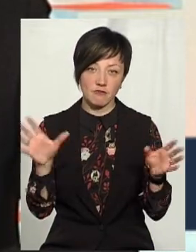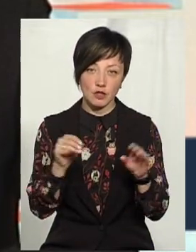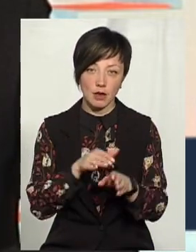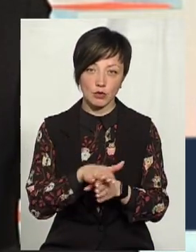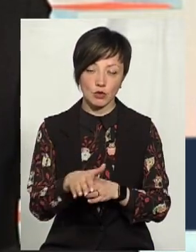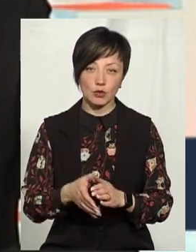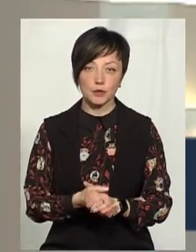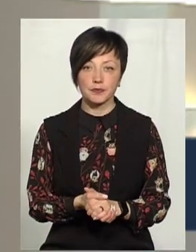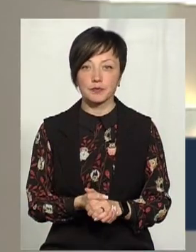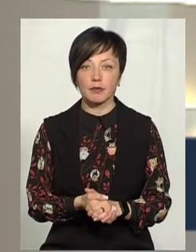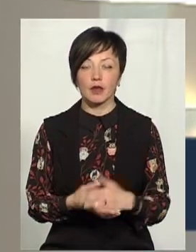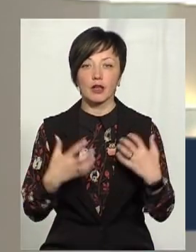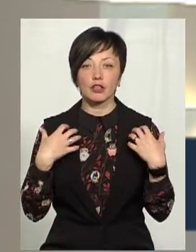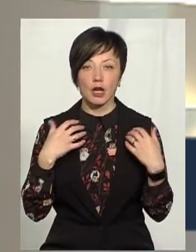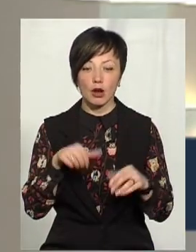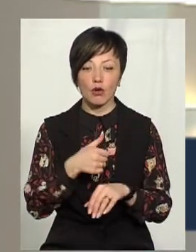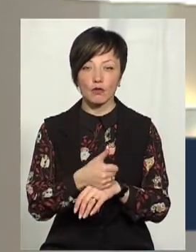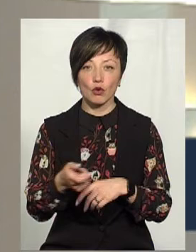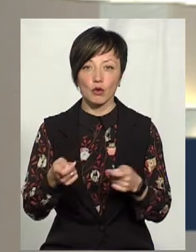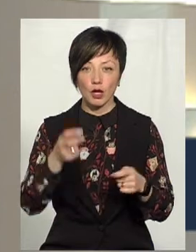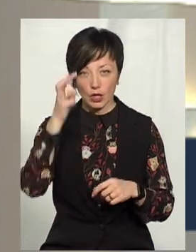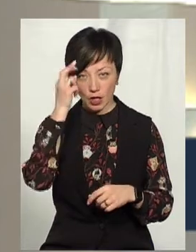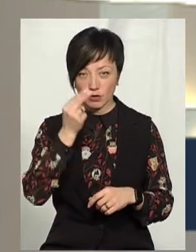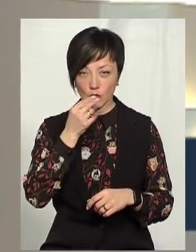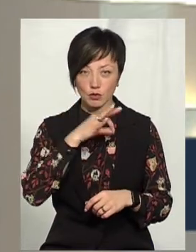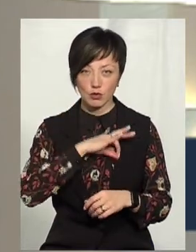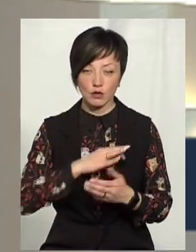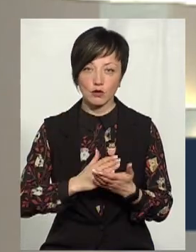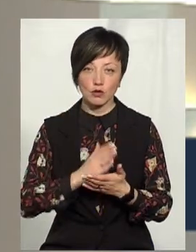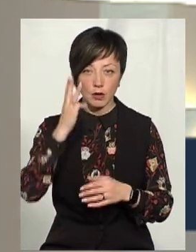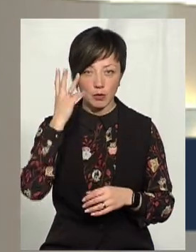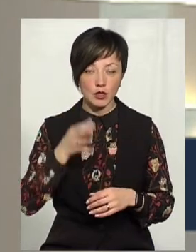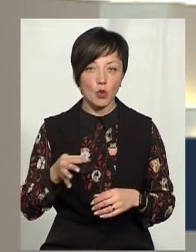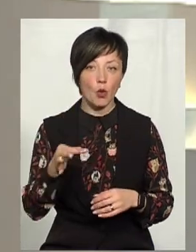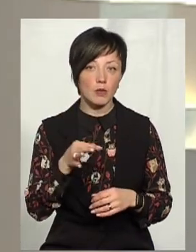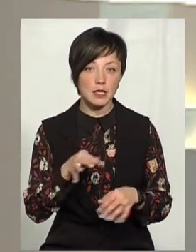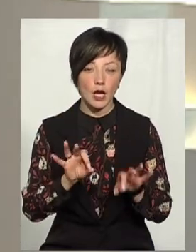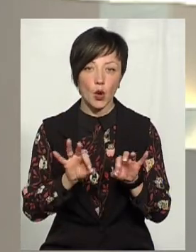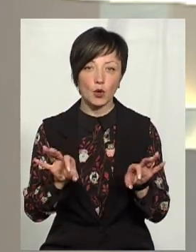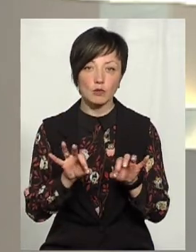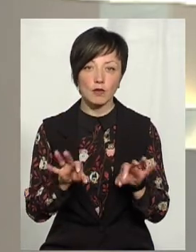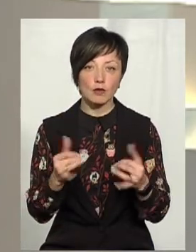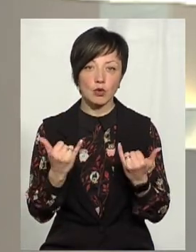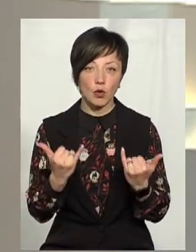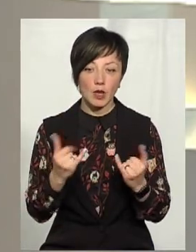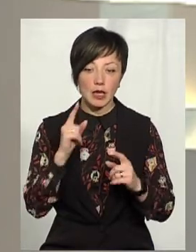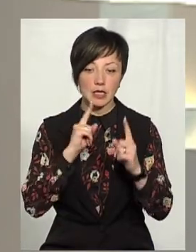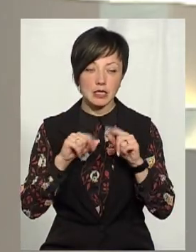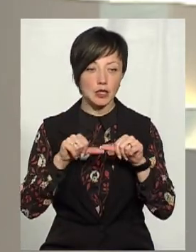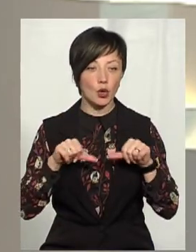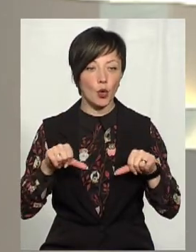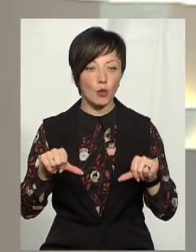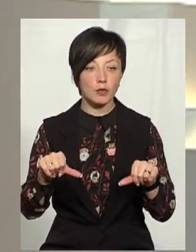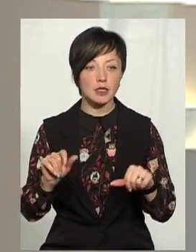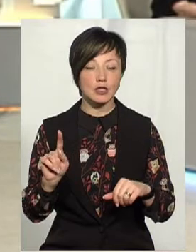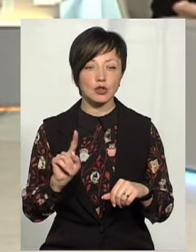все. От начальник головного управління Держпродспоживслужби у Хмельницькій області Василь Грушко розповів от сьогодні на засіданні